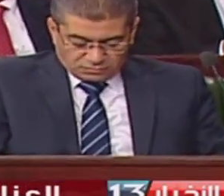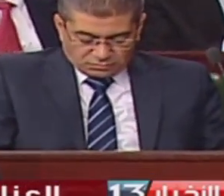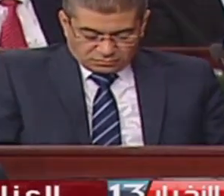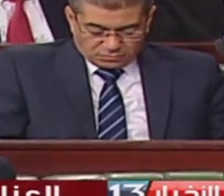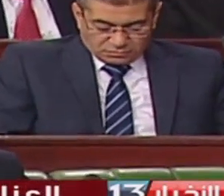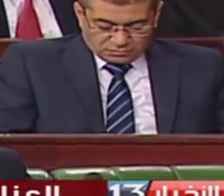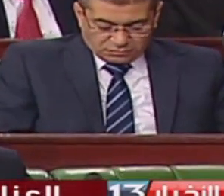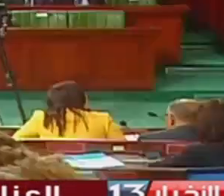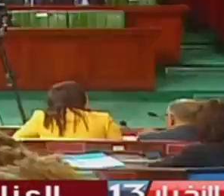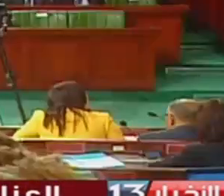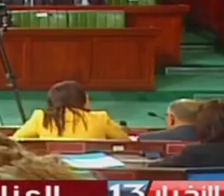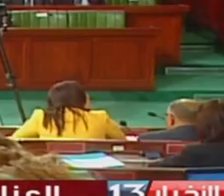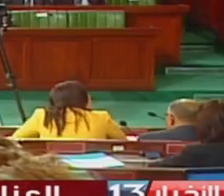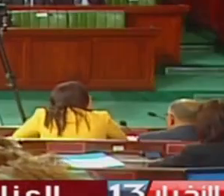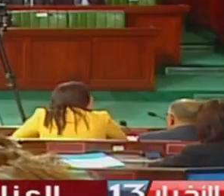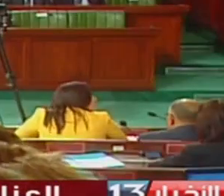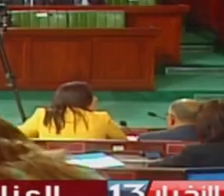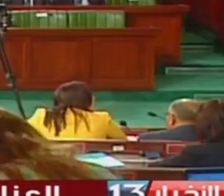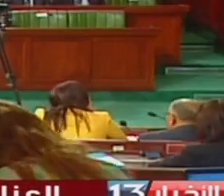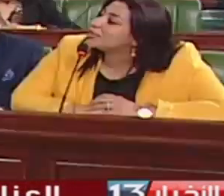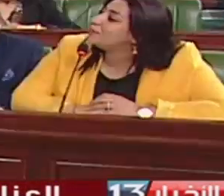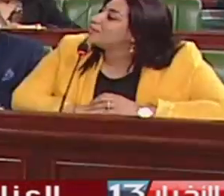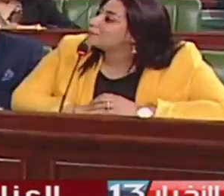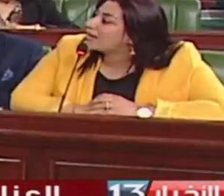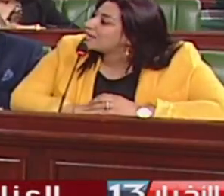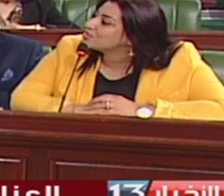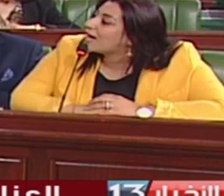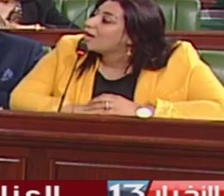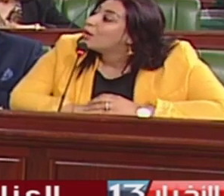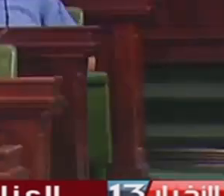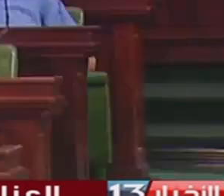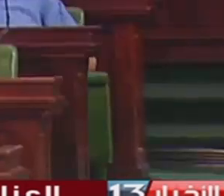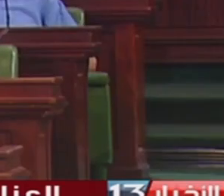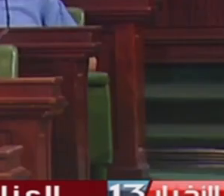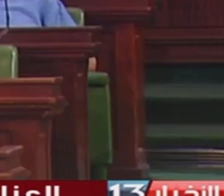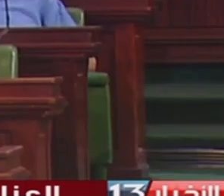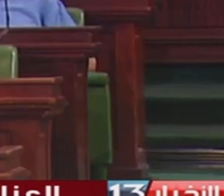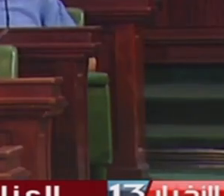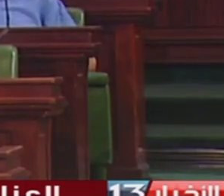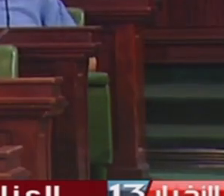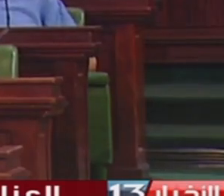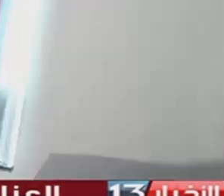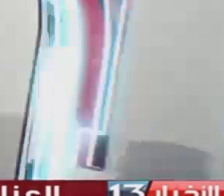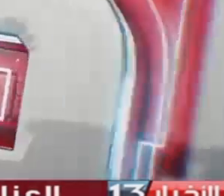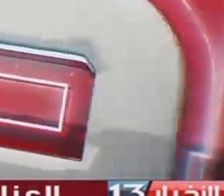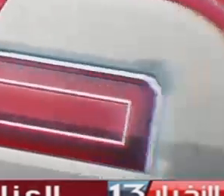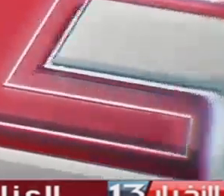لجنة التنمية الجهوية حول الأوضاع والمشاريع التنموية في كامل أنحاء البلاد بحضور ممثلي الحكومة.